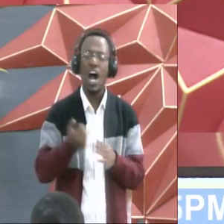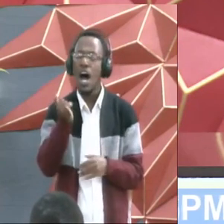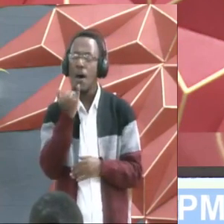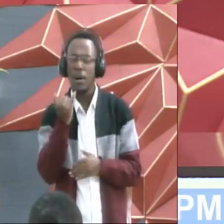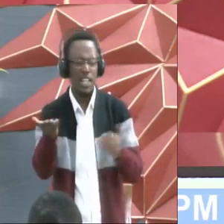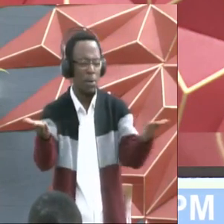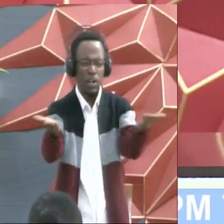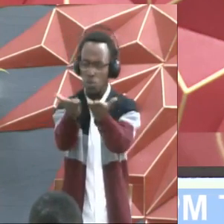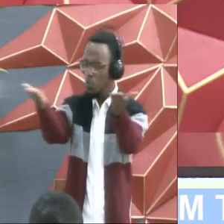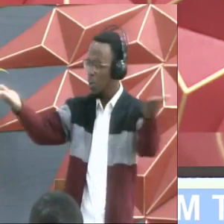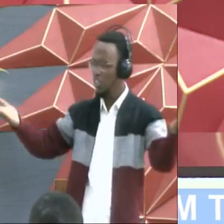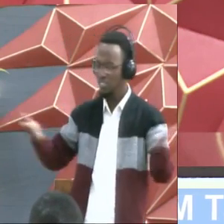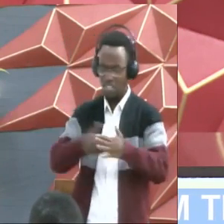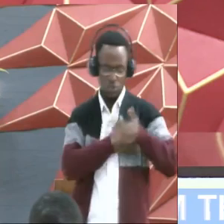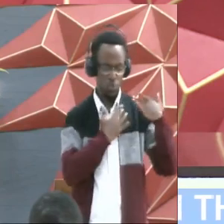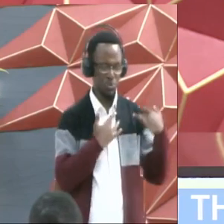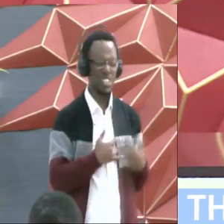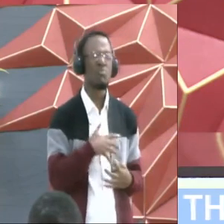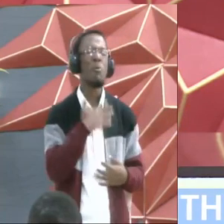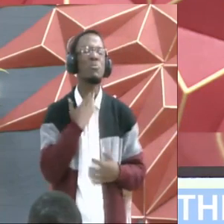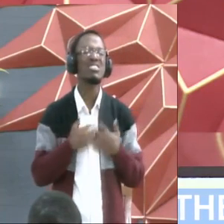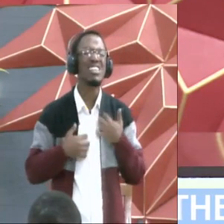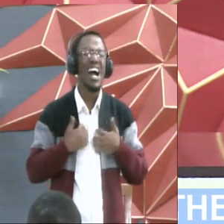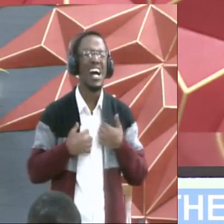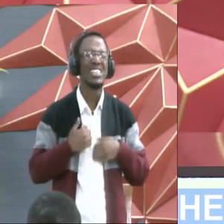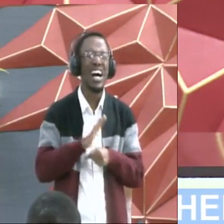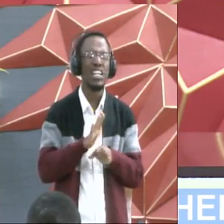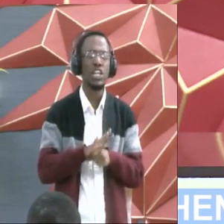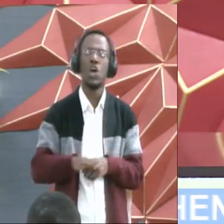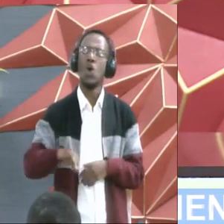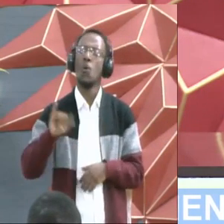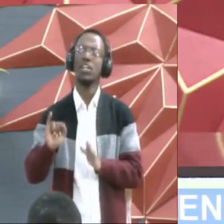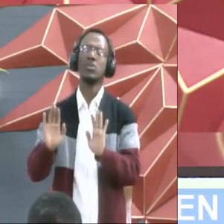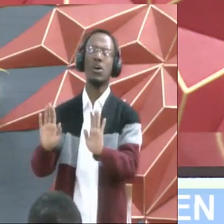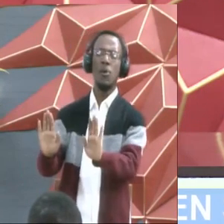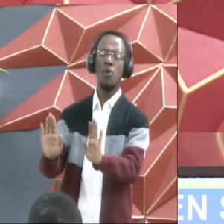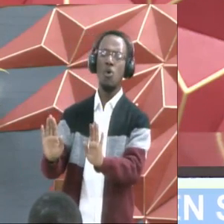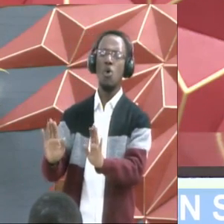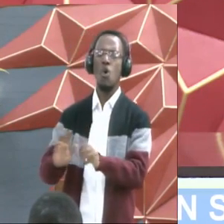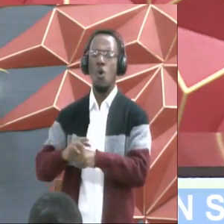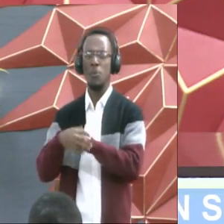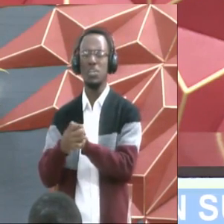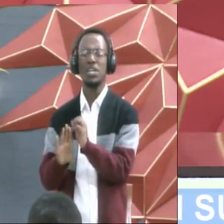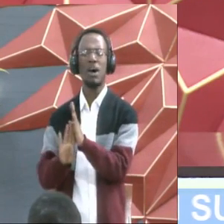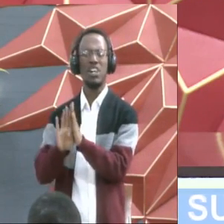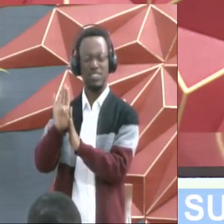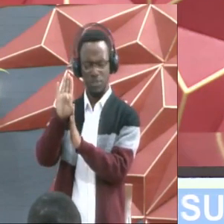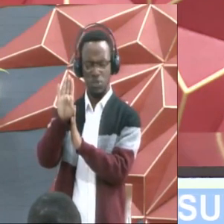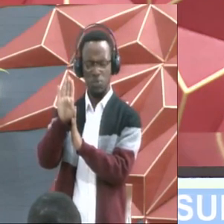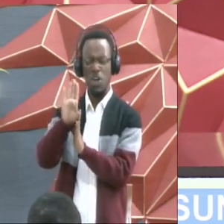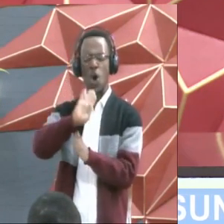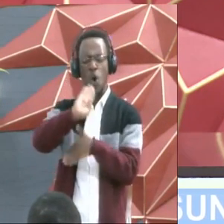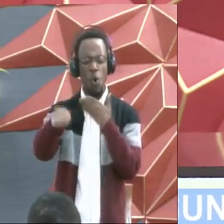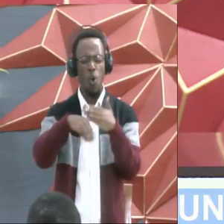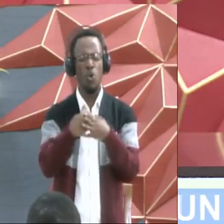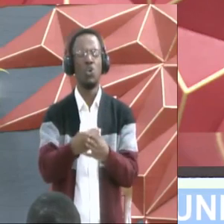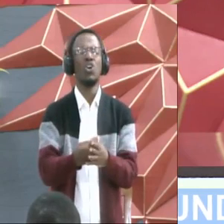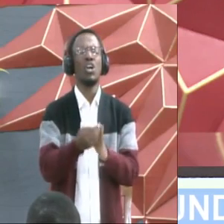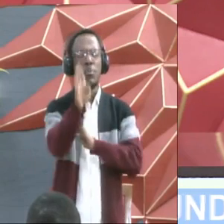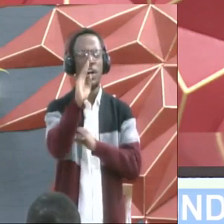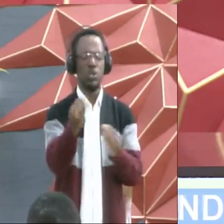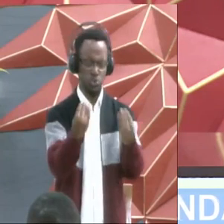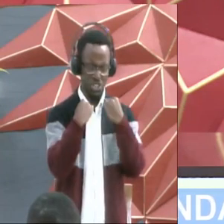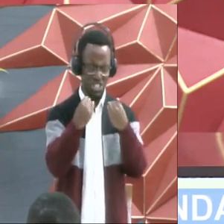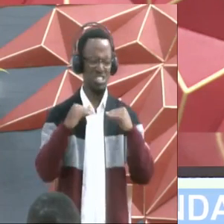yawe n'umutima ukunze bose ubane nabo bateze intambwe nsha twese tubabigishijwe nawe tuve